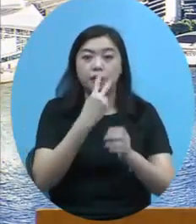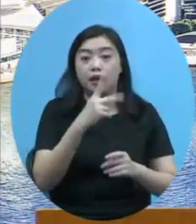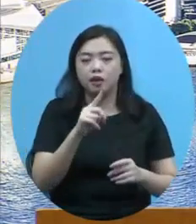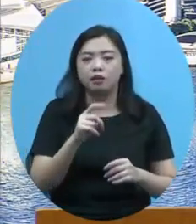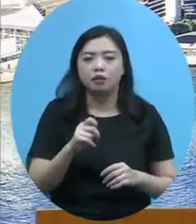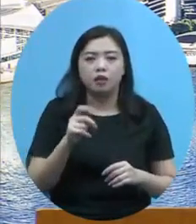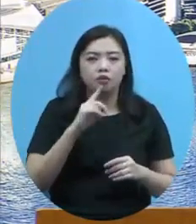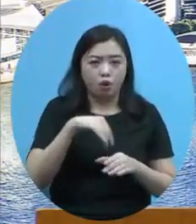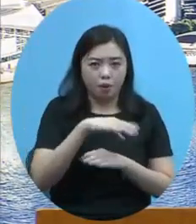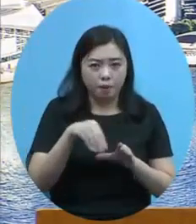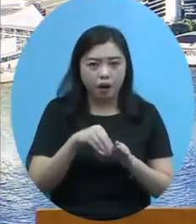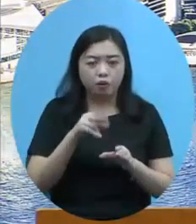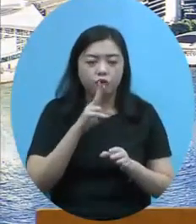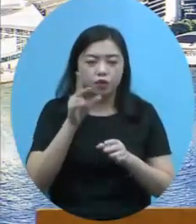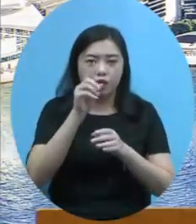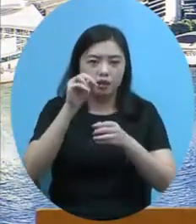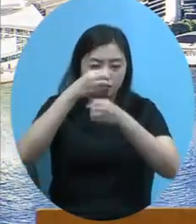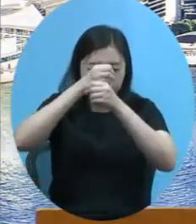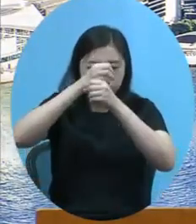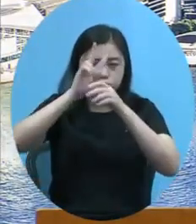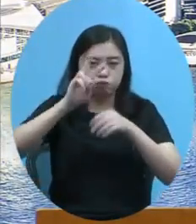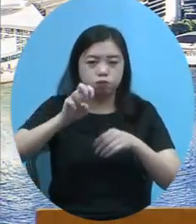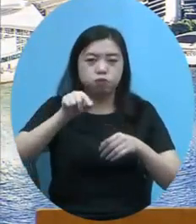包括一些是基因化驗是